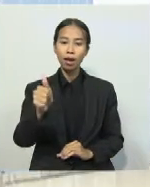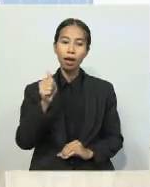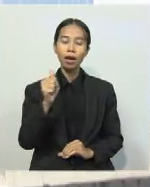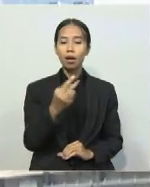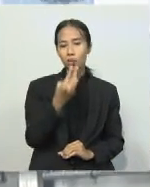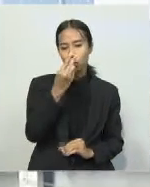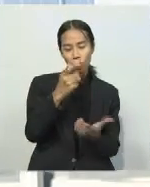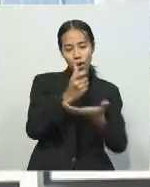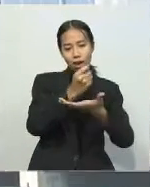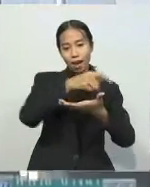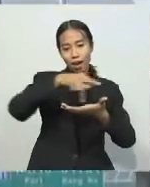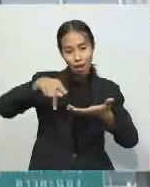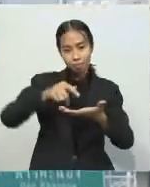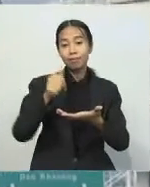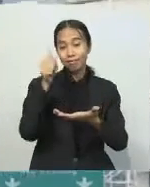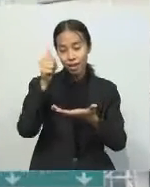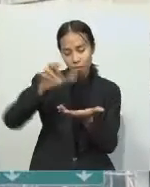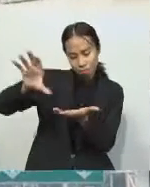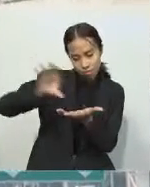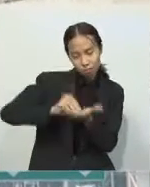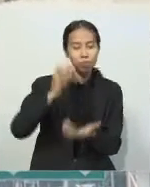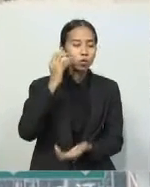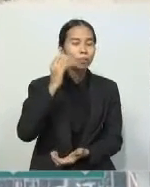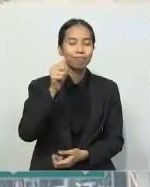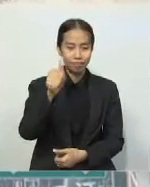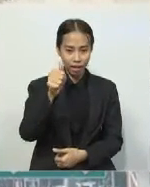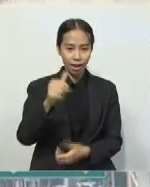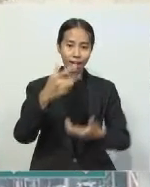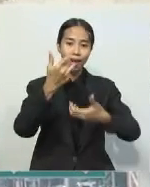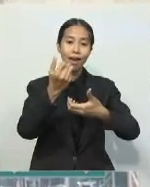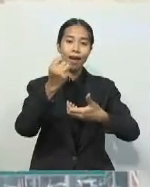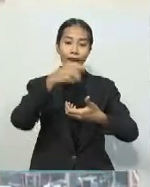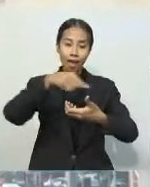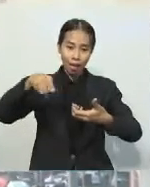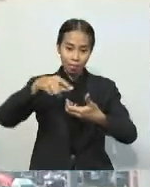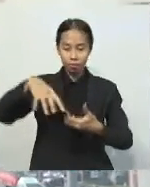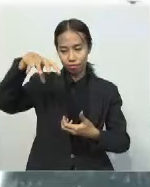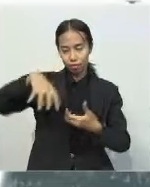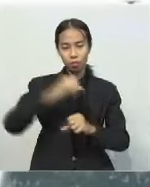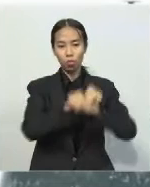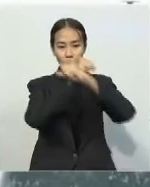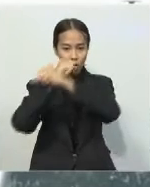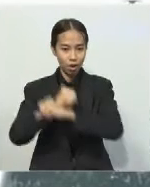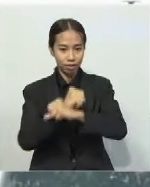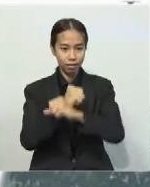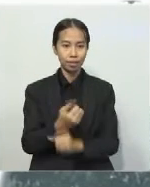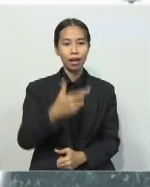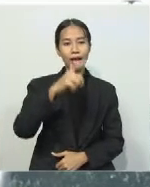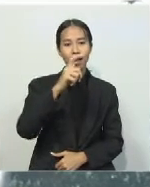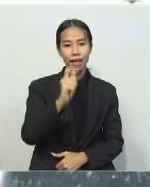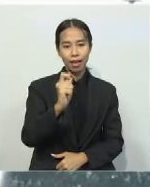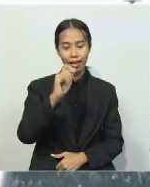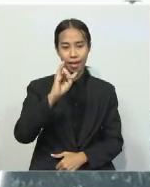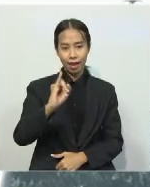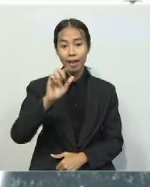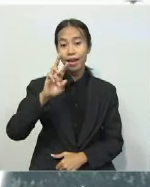จะเข้าไปในแอปพลิเคชันโหลดไว้ติดโทรศัพท์มือถือเลยก็ได้นะคะแอปพลิเคชันของกรมควบคุมมลพิษค่ะ AirFort ไทยนะ